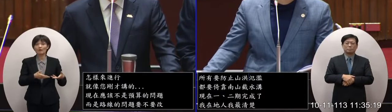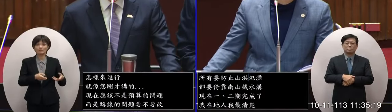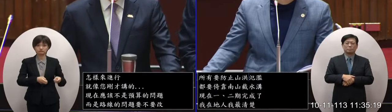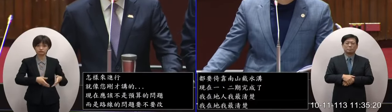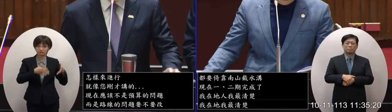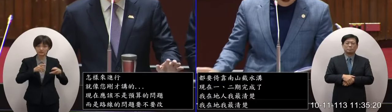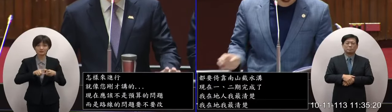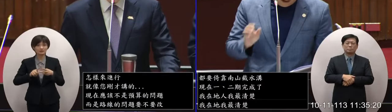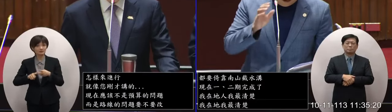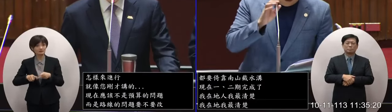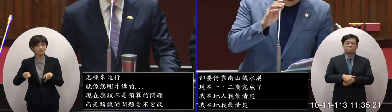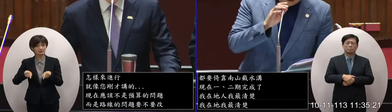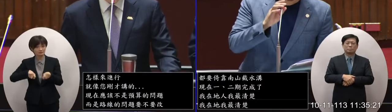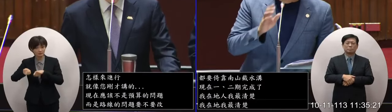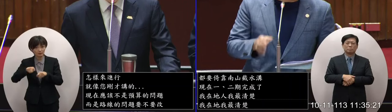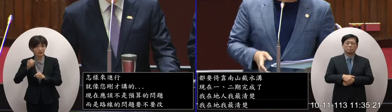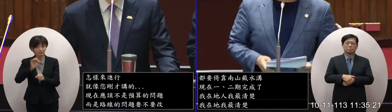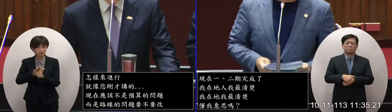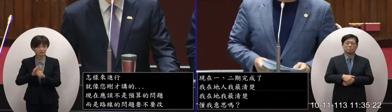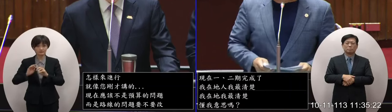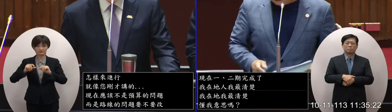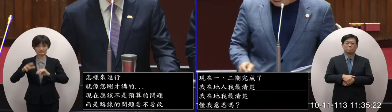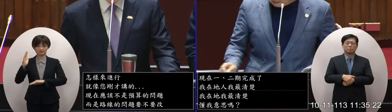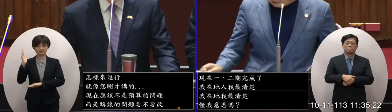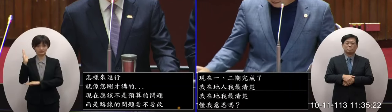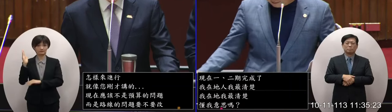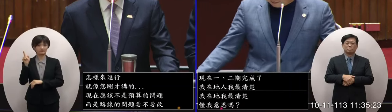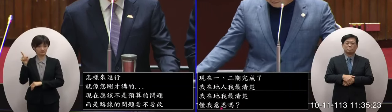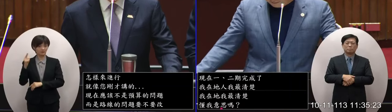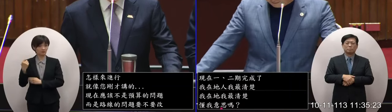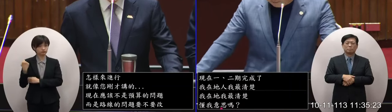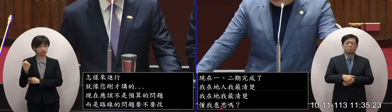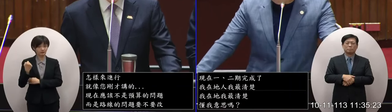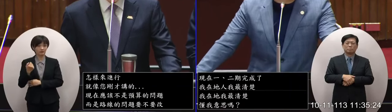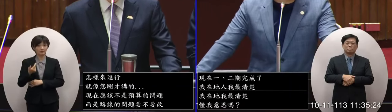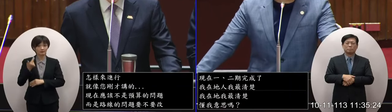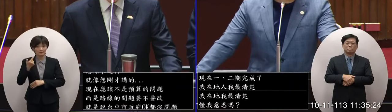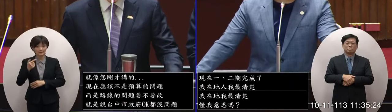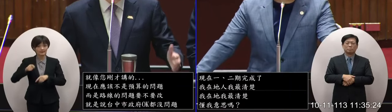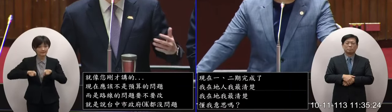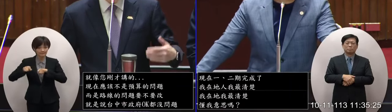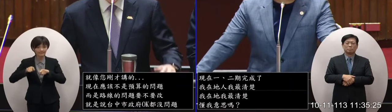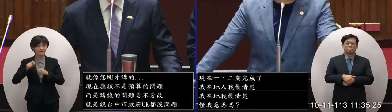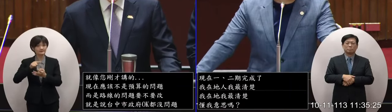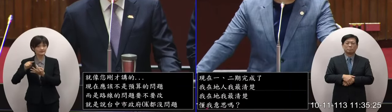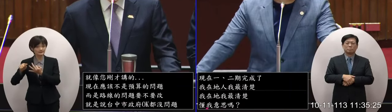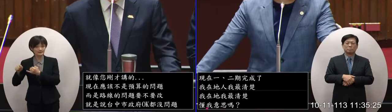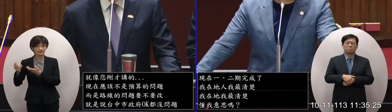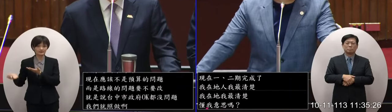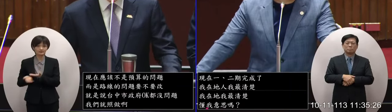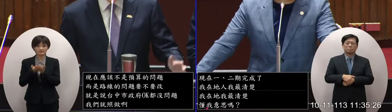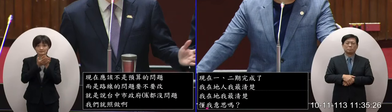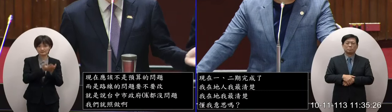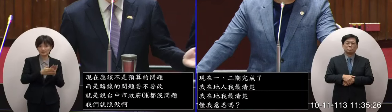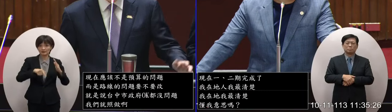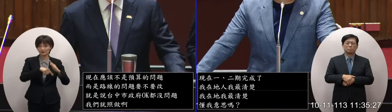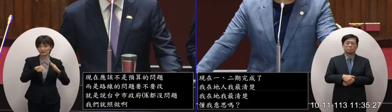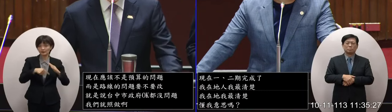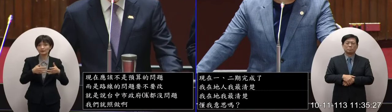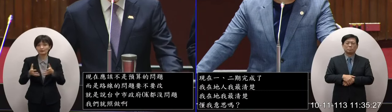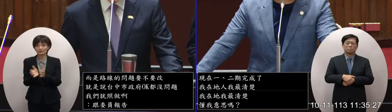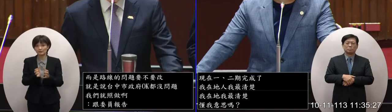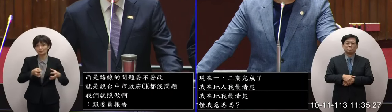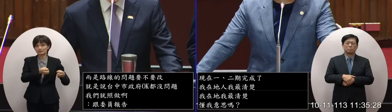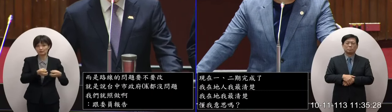跟地方政府都要很积极的提出需求，跟他整个的规划，才能到部里面、院里面来，由部里面